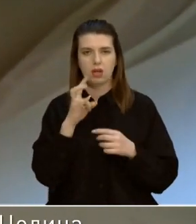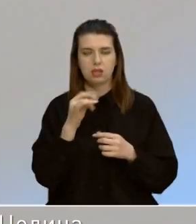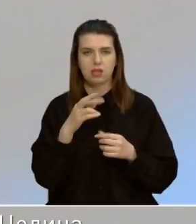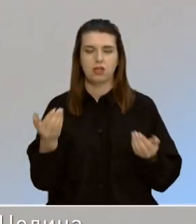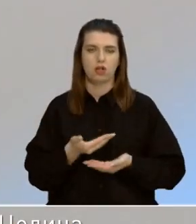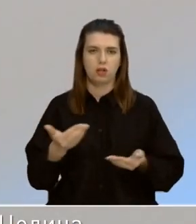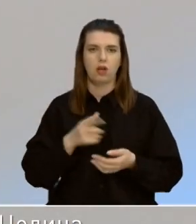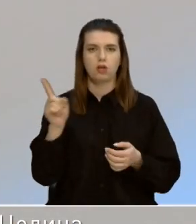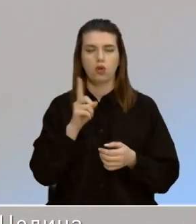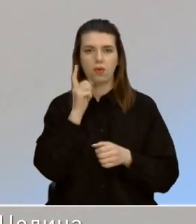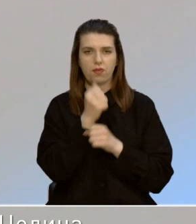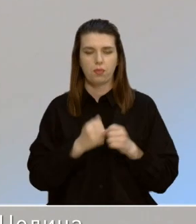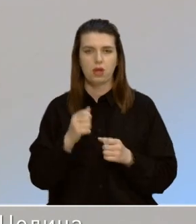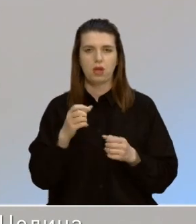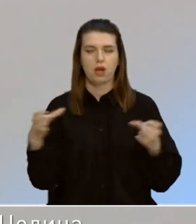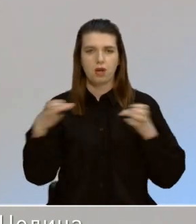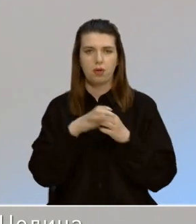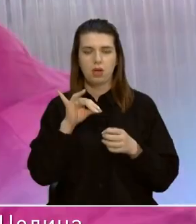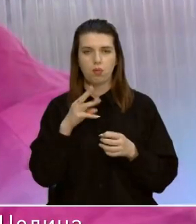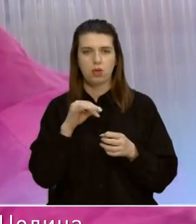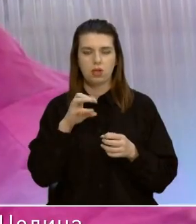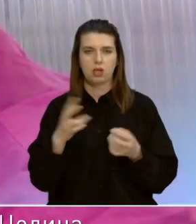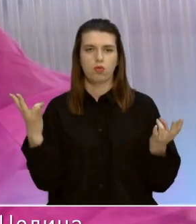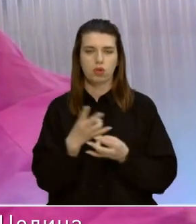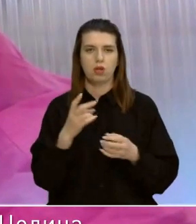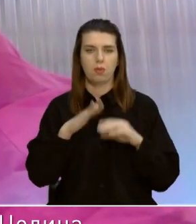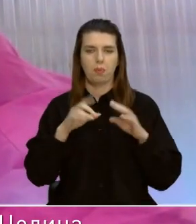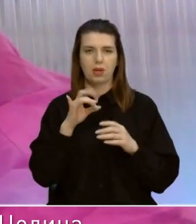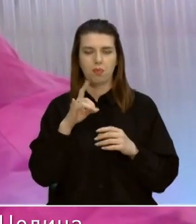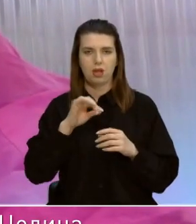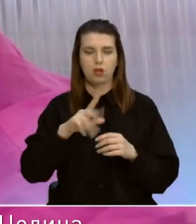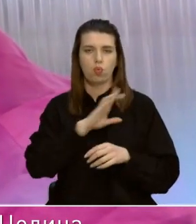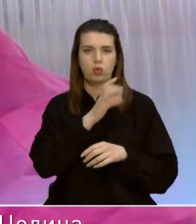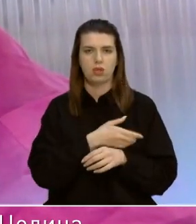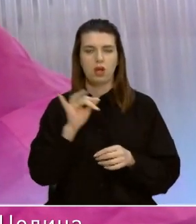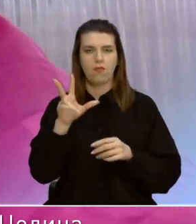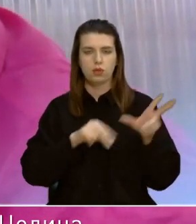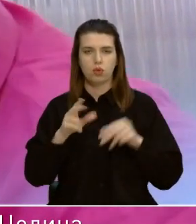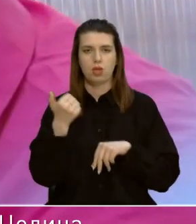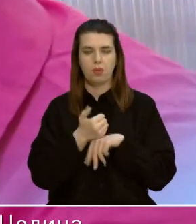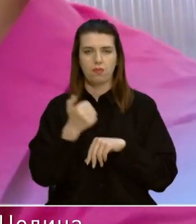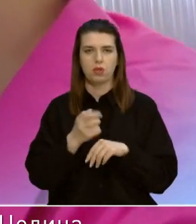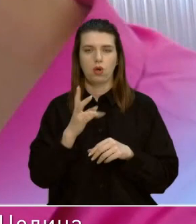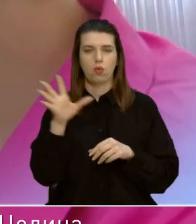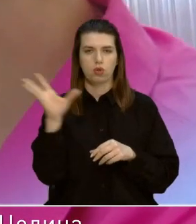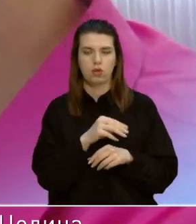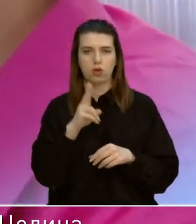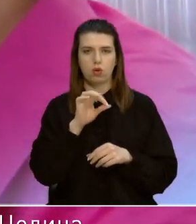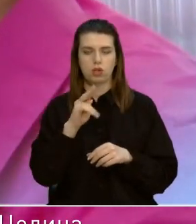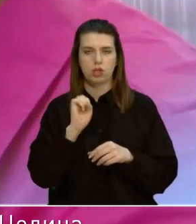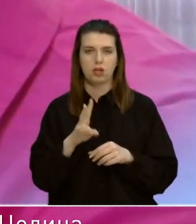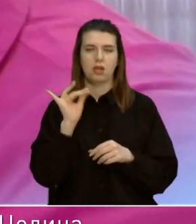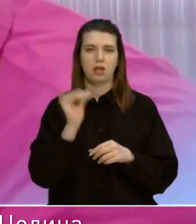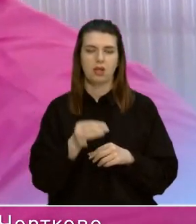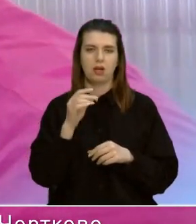вакцинирования жителей. Чтобы выработать коллективный иммунитет, нужно предпринять максимум усилий. Возможность привиться должна быть у всех дончан, в